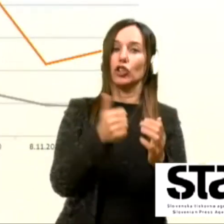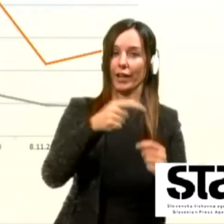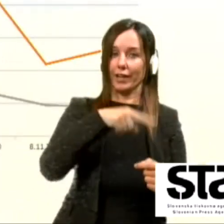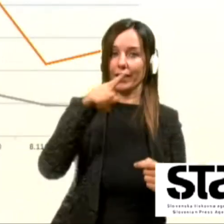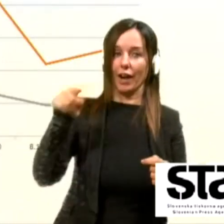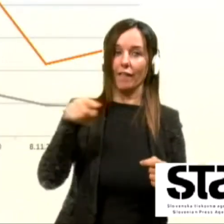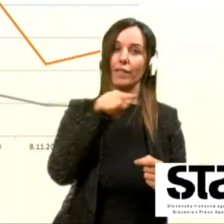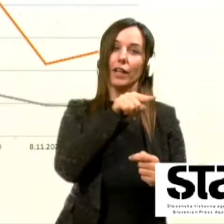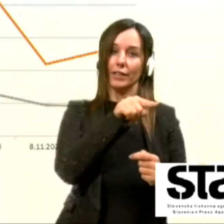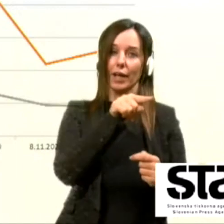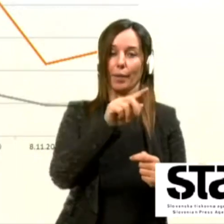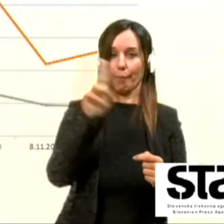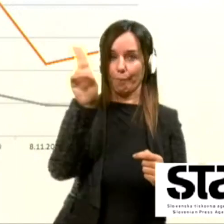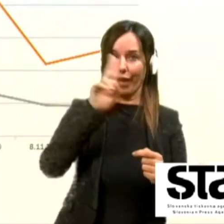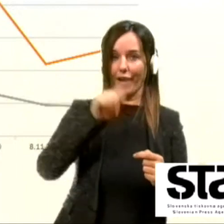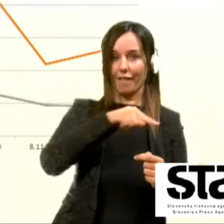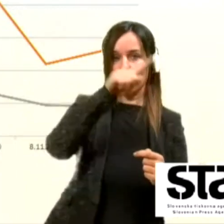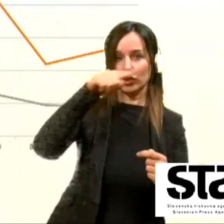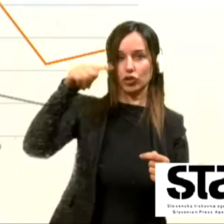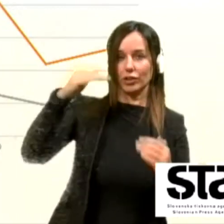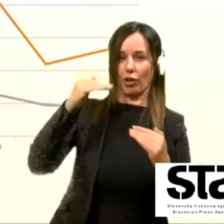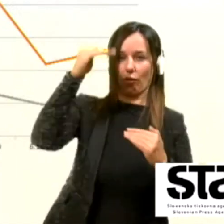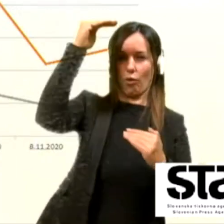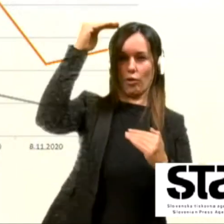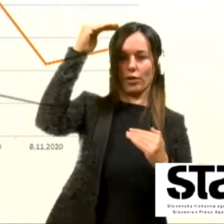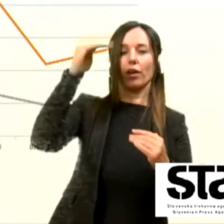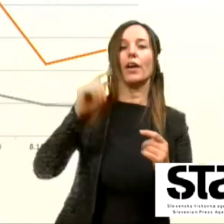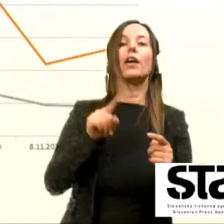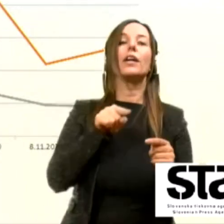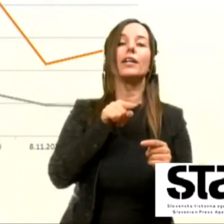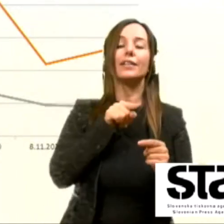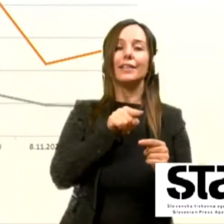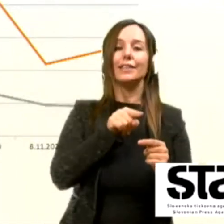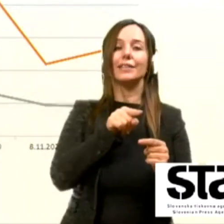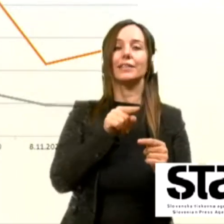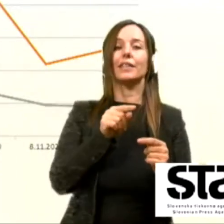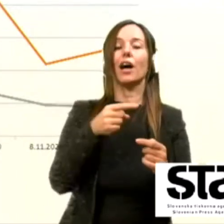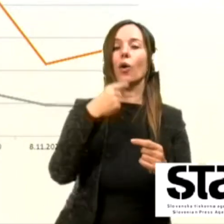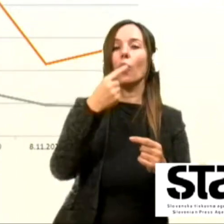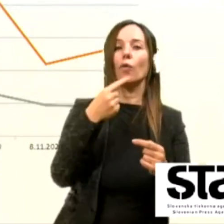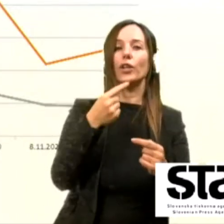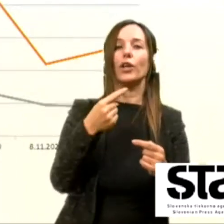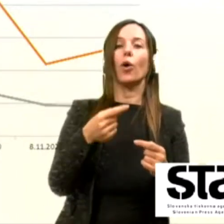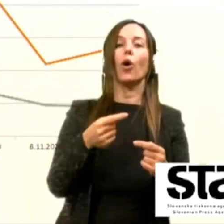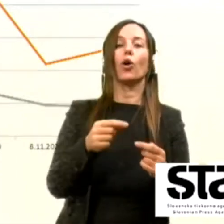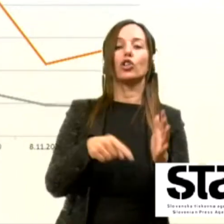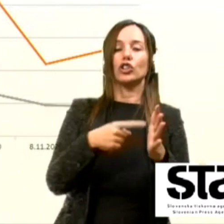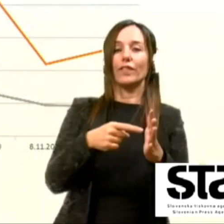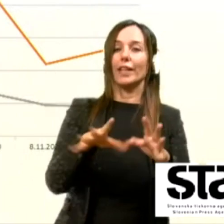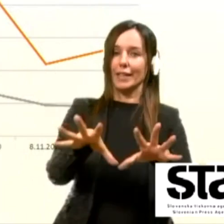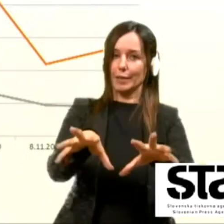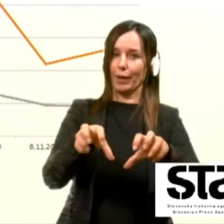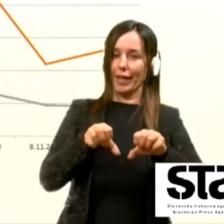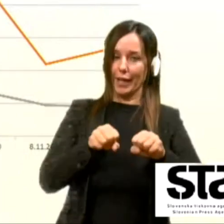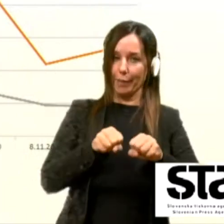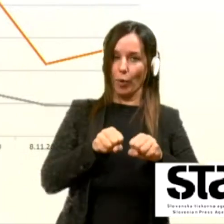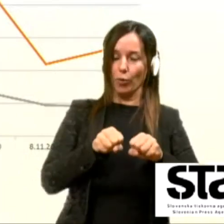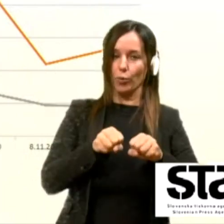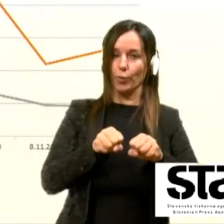tem. Modra črta, najvišja gor, na vrhu govori o številu sprejemov,